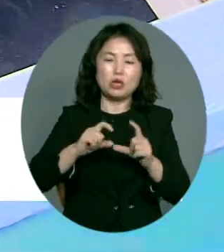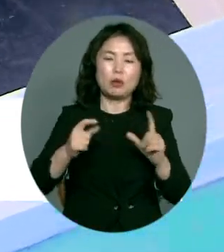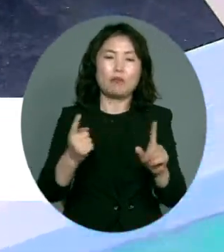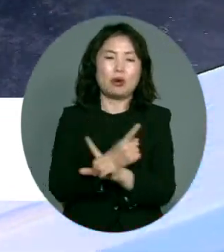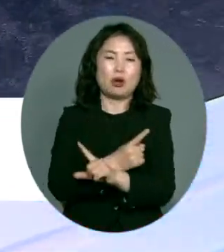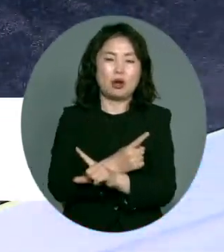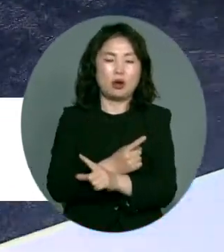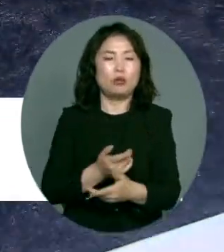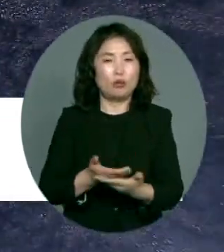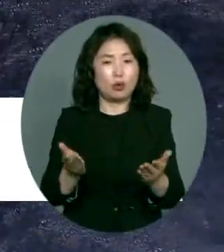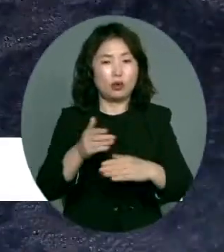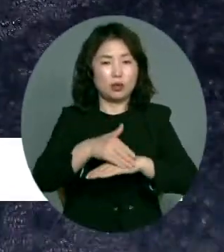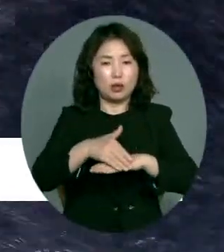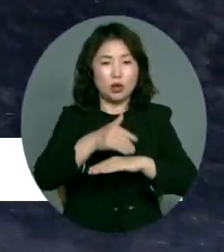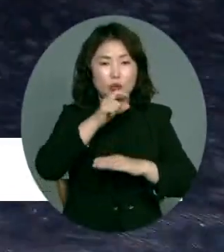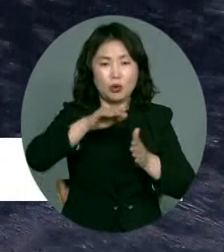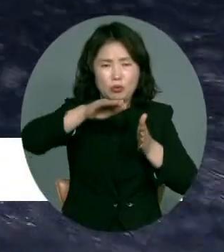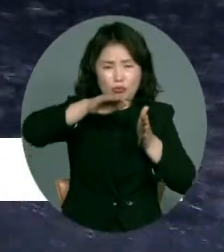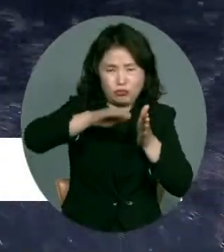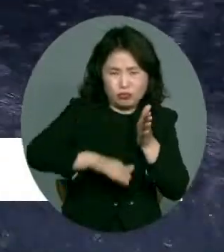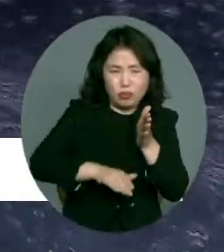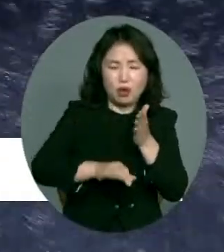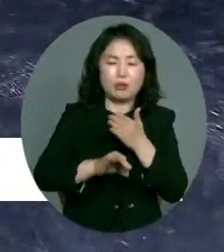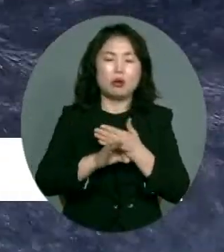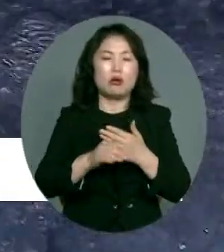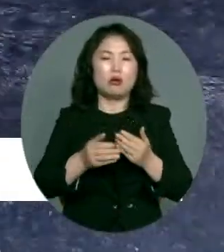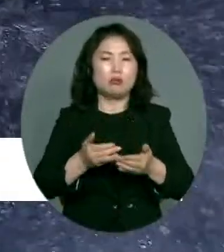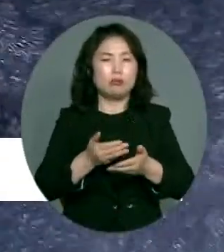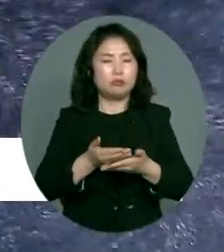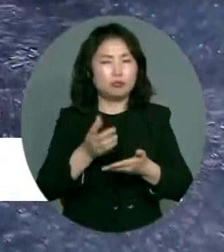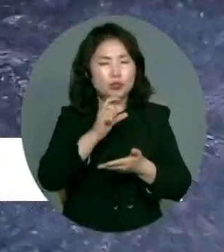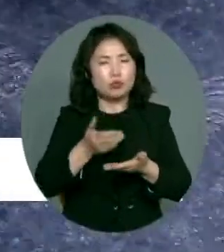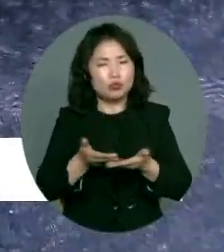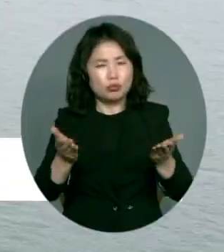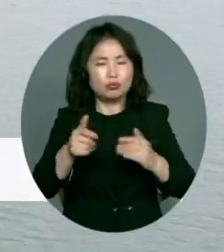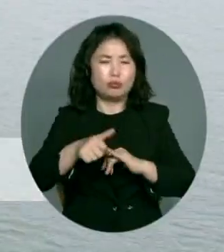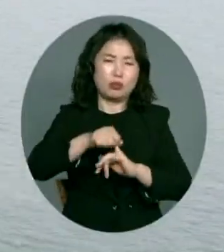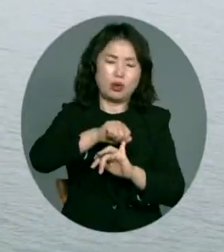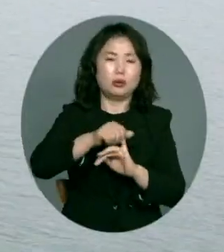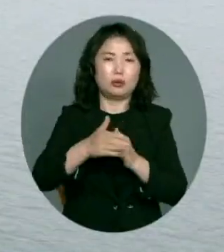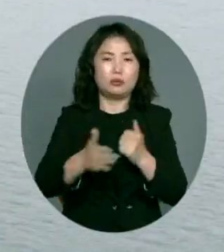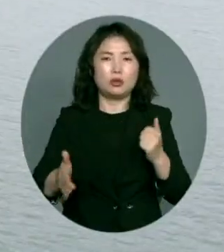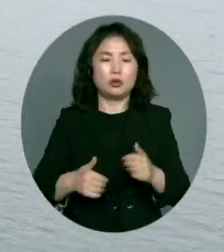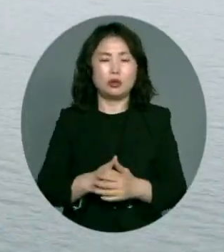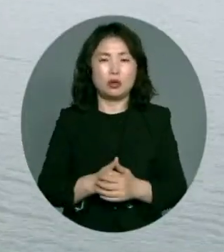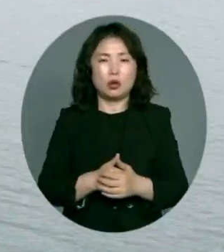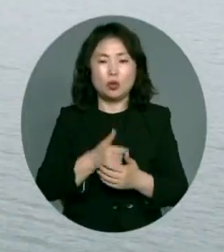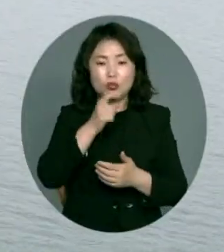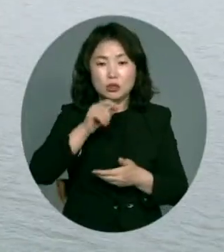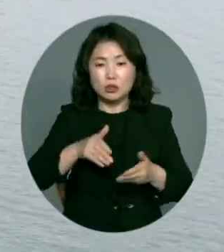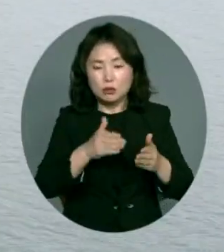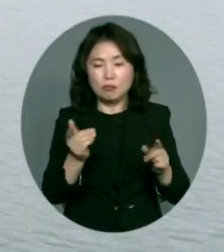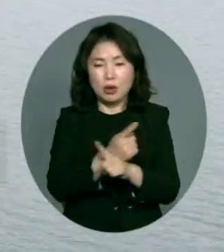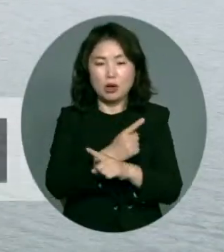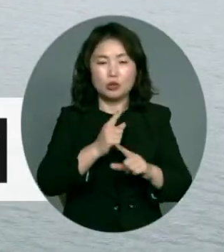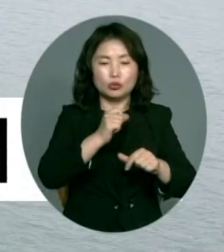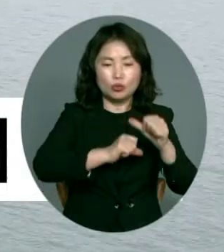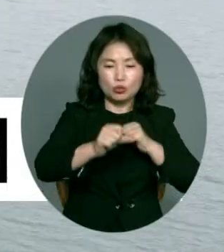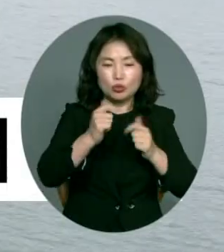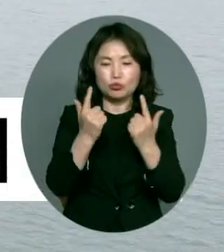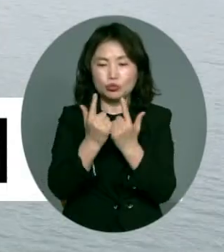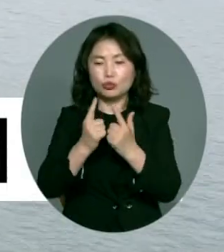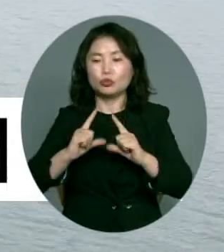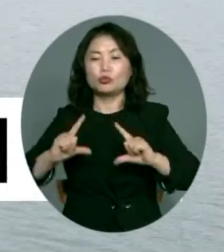전환 공급합니다. 수위가 더 내려가게 되면은 취수가 불가능하기 때문에 미리 수계가 바뀌는 곳은 대구 수성구와